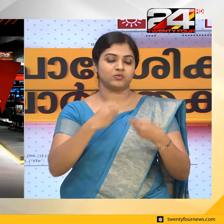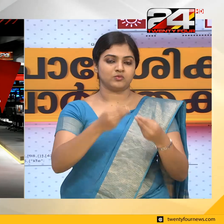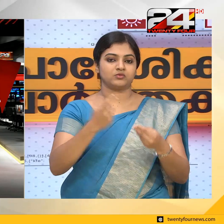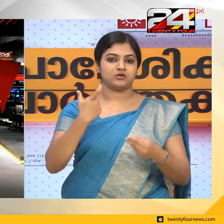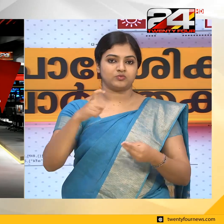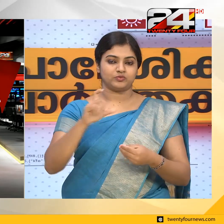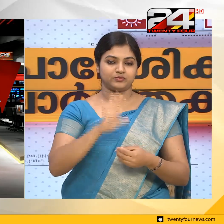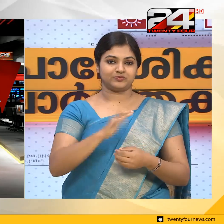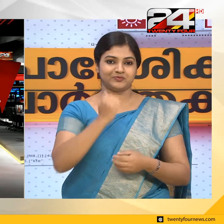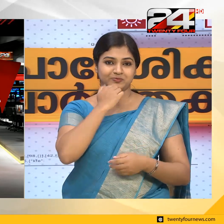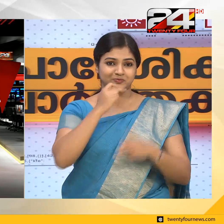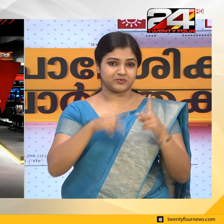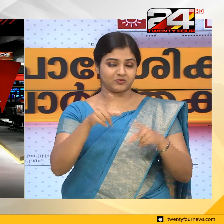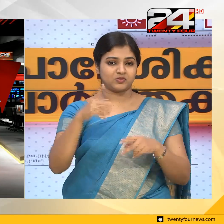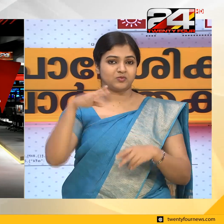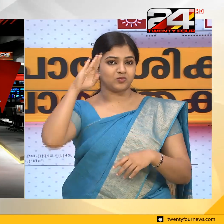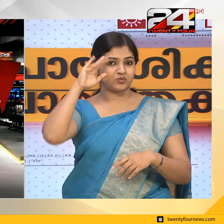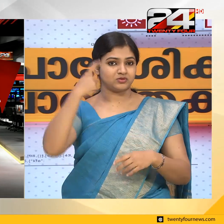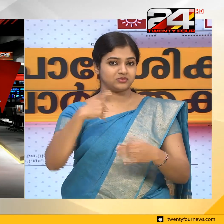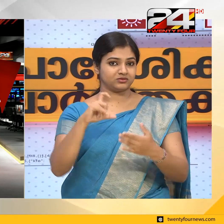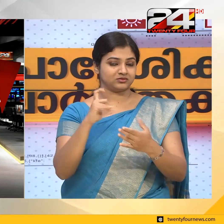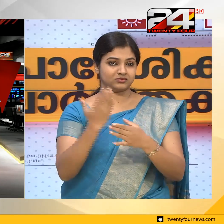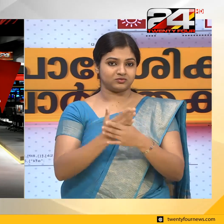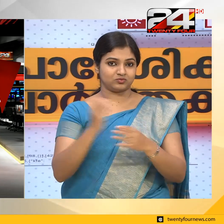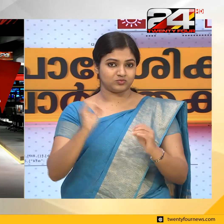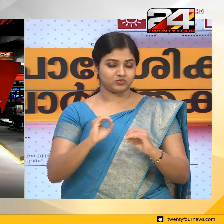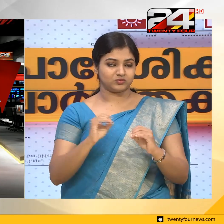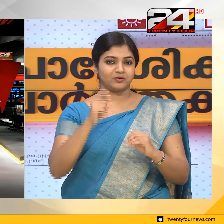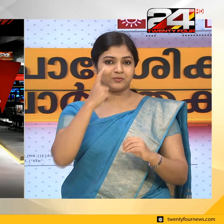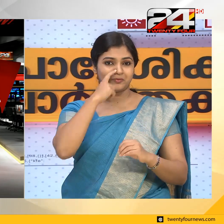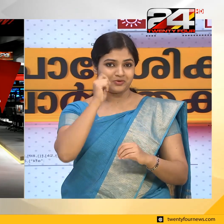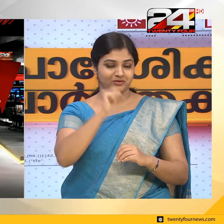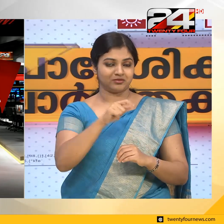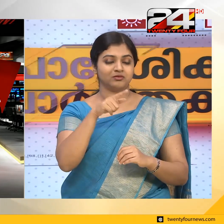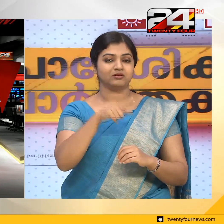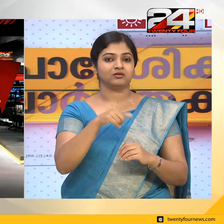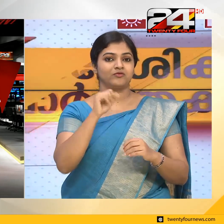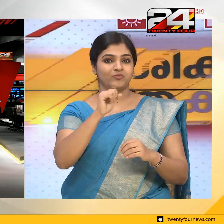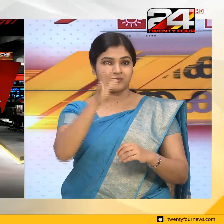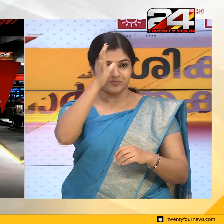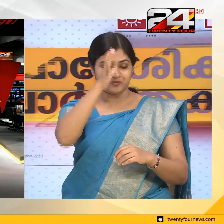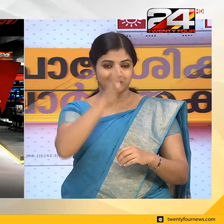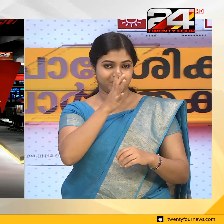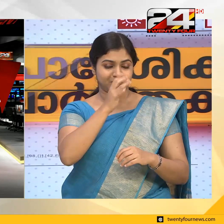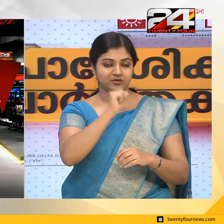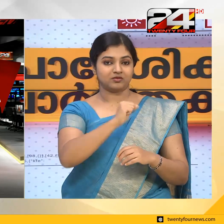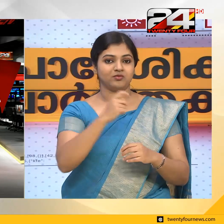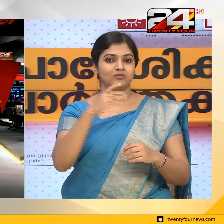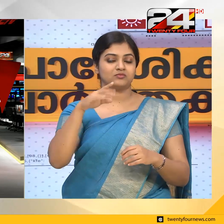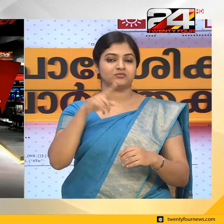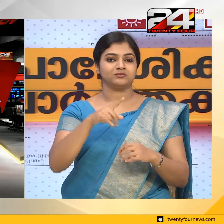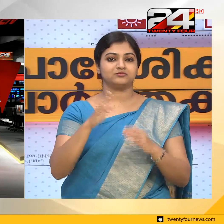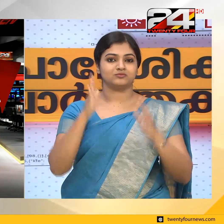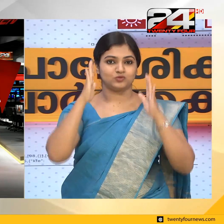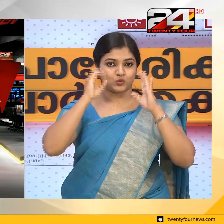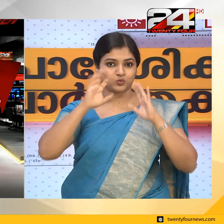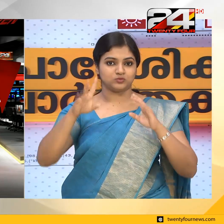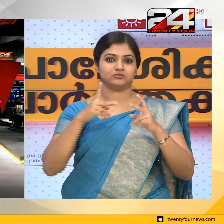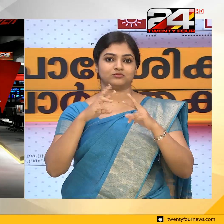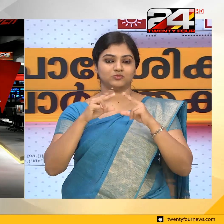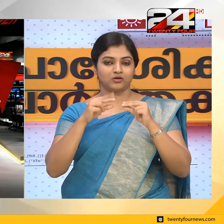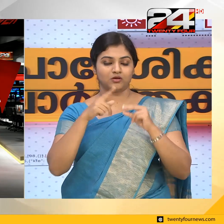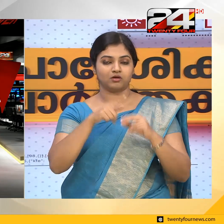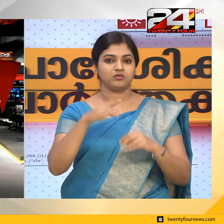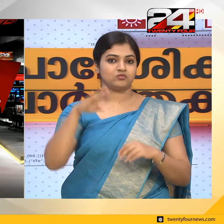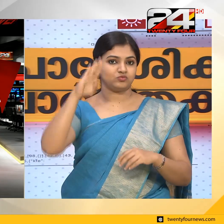പോലീസ് കേസെടുക്കാത്തതോടെ പെൺകുട്ടിയും മാതാവും മാധ്യമങ്ങളെ സമീപിച്ചതാണ് പോലീസിന്റെ പ്രതികാര നടപടിക്ക് കാരണം. കേസിന്റെ വിശദാംശങ്ങൾ അറിയാൻ